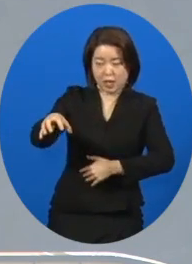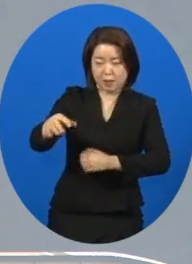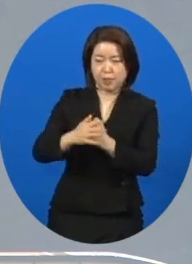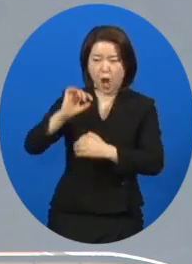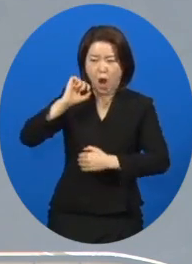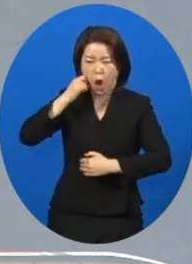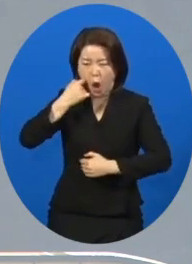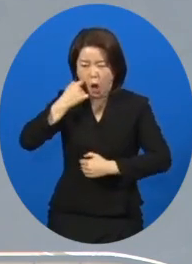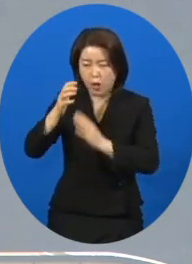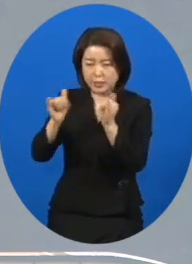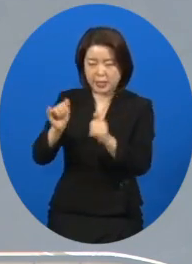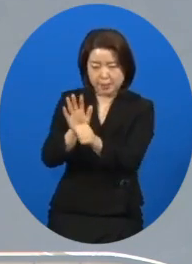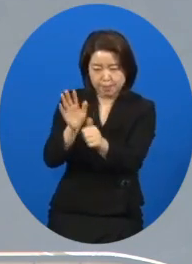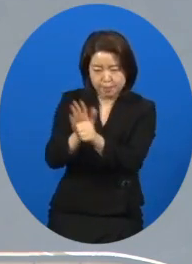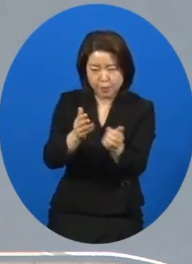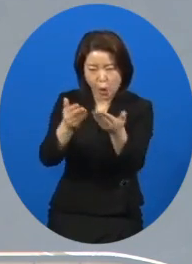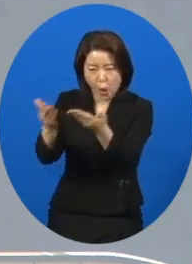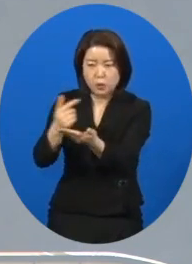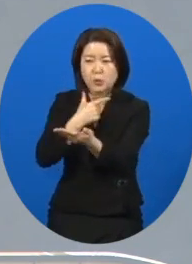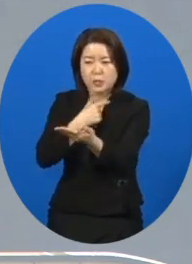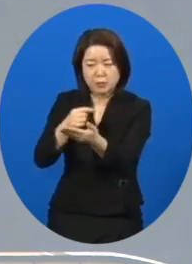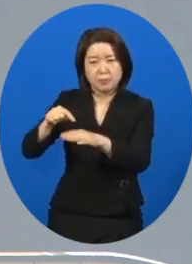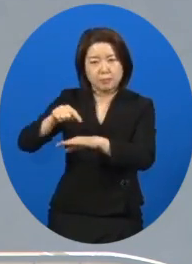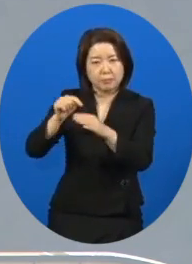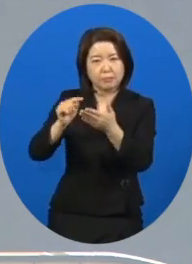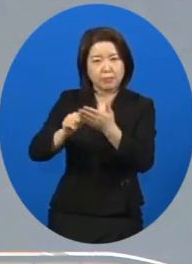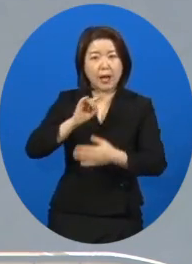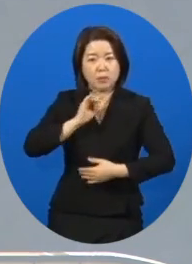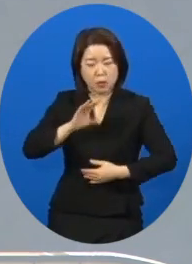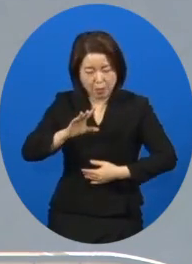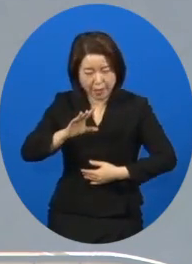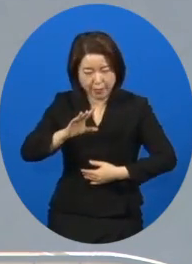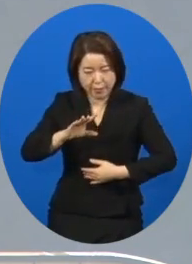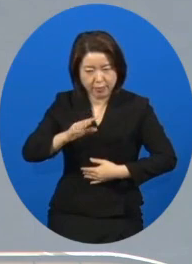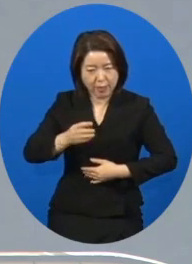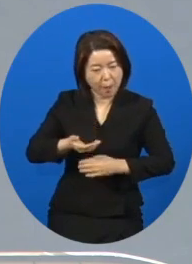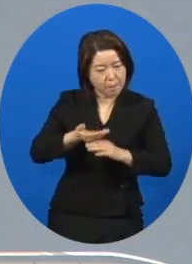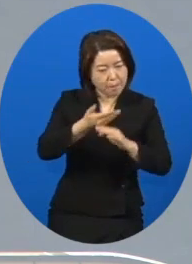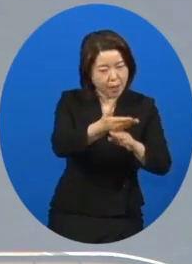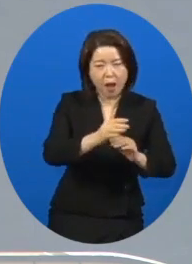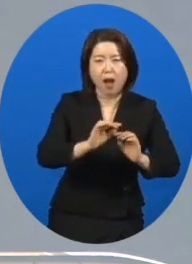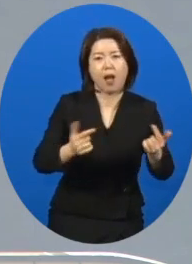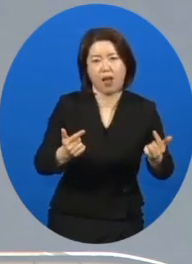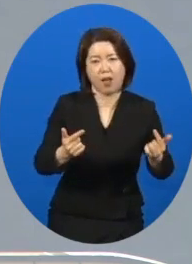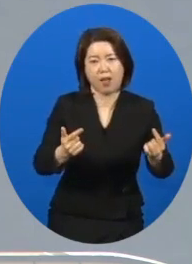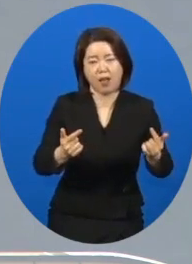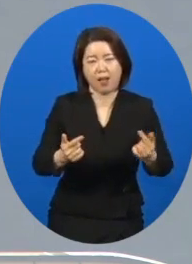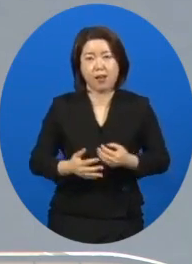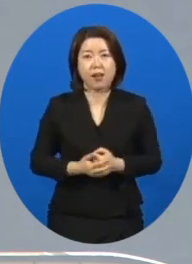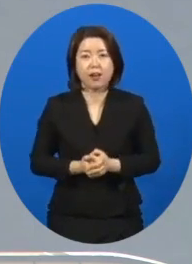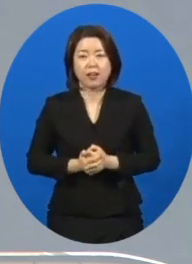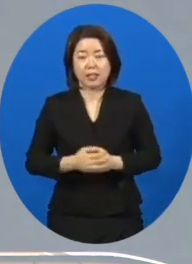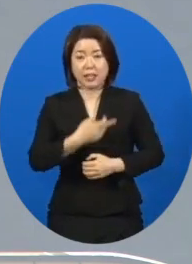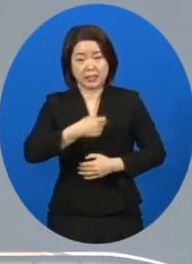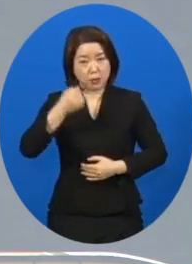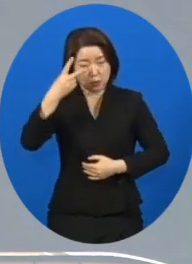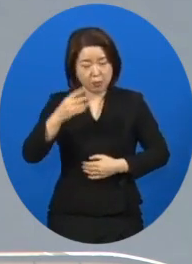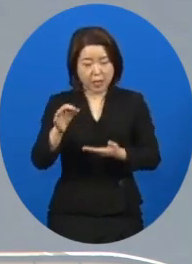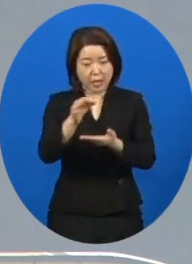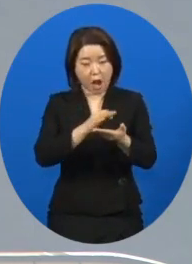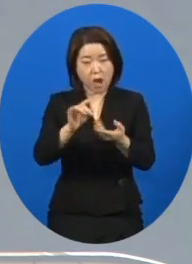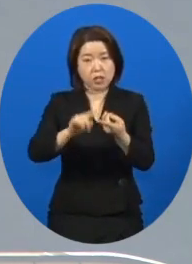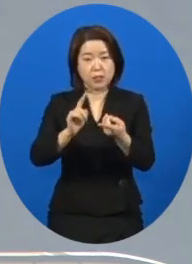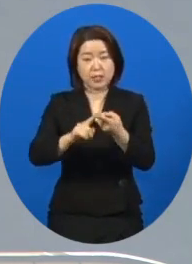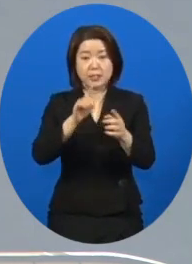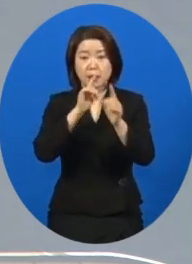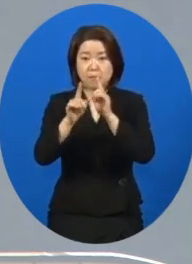성도들을 도와주고자 하는 마음으로만 하신 말씀은 아닙니다. 사도 바울이 헌금에 대해서 말씀을